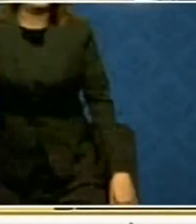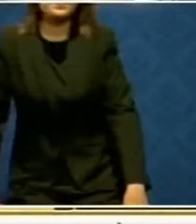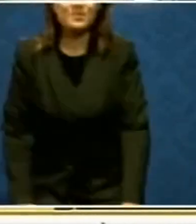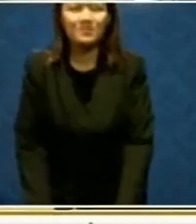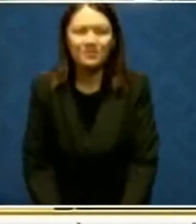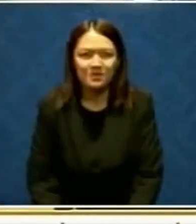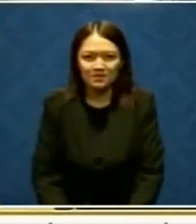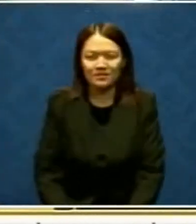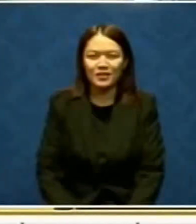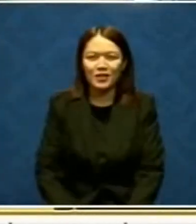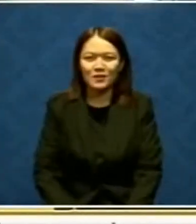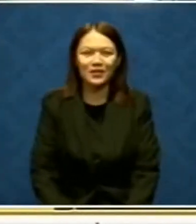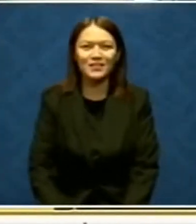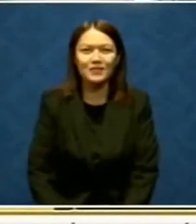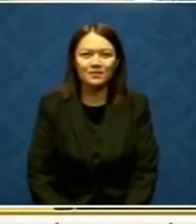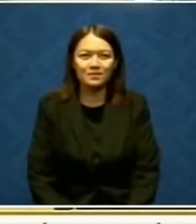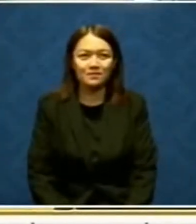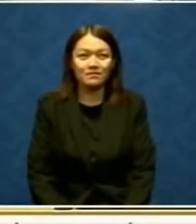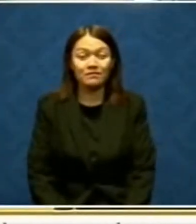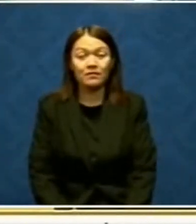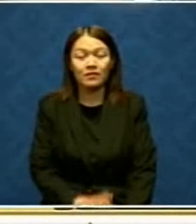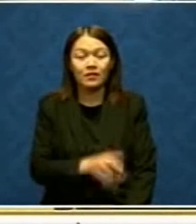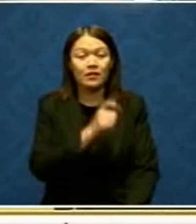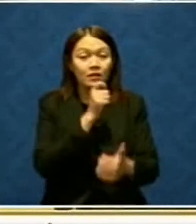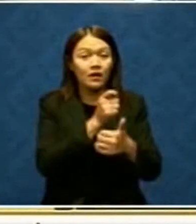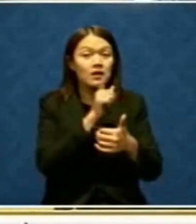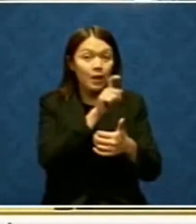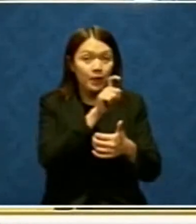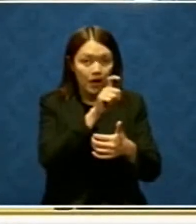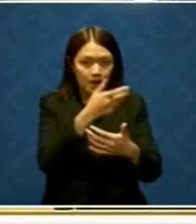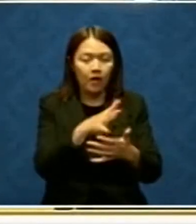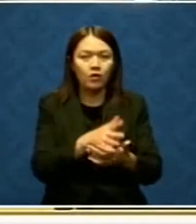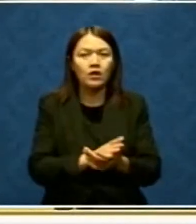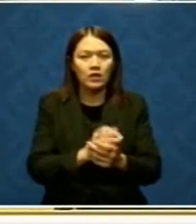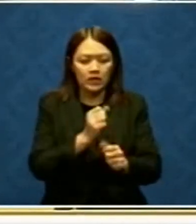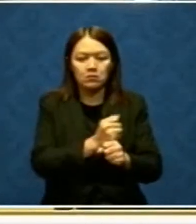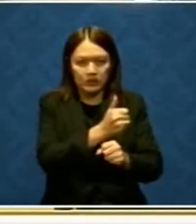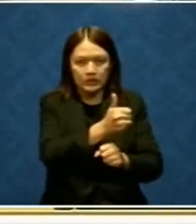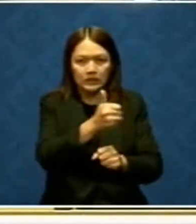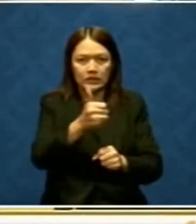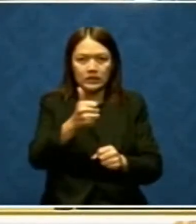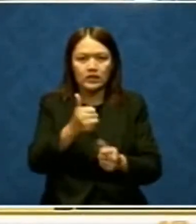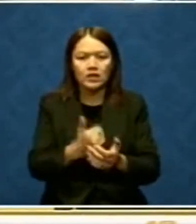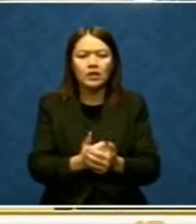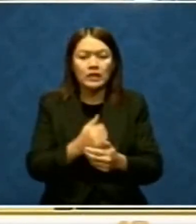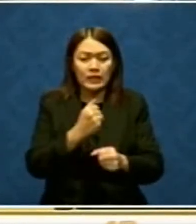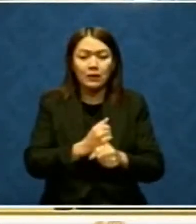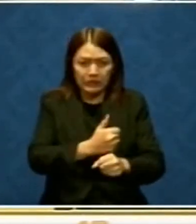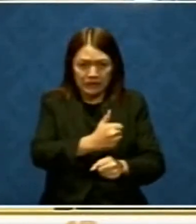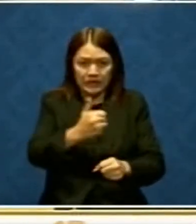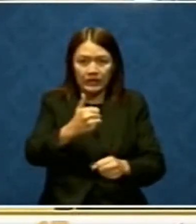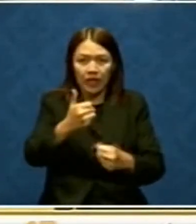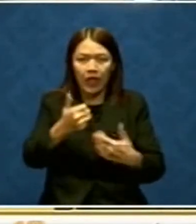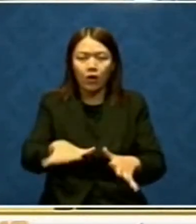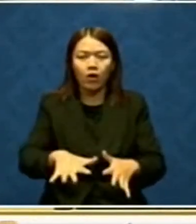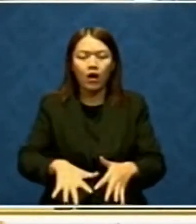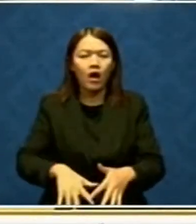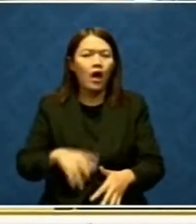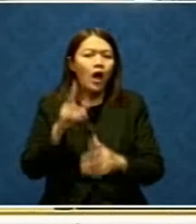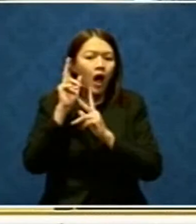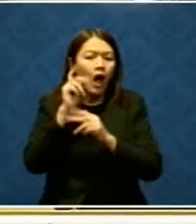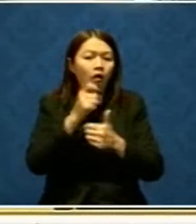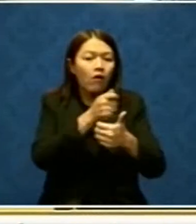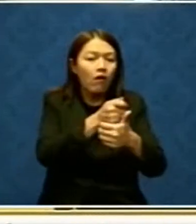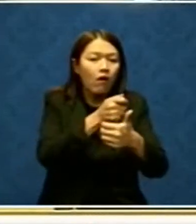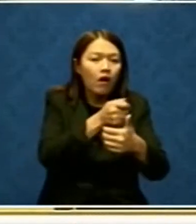เวลาที่นักข่าวยื่นไมค์ถามท่านท่านบอกว่าเขาทำดีอยู่แล้วทุกครั้งนะครับไม่ว่าจะเรื่องอะไรเขาก็ทำดีอยู่แล้วหมดคือถ้าเขาทำดีอยู่แล้วเนี่ยนักข่าวจะยื่นไมค์